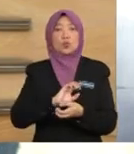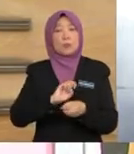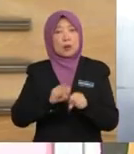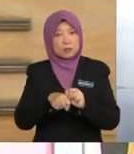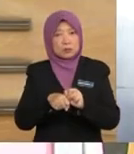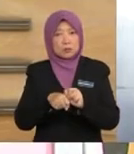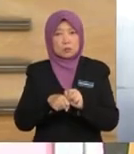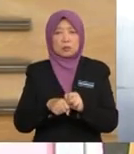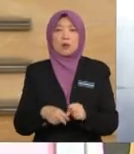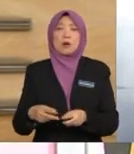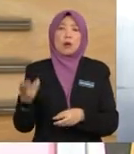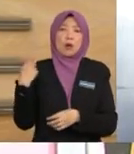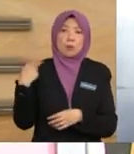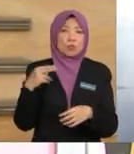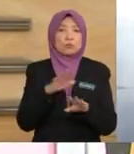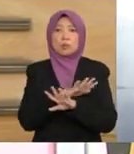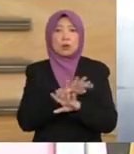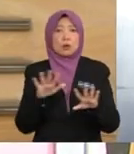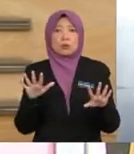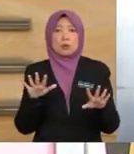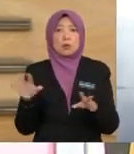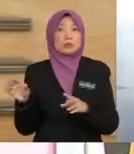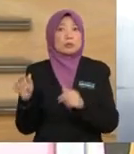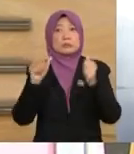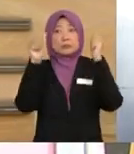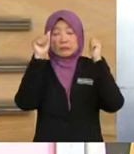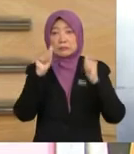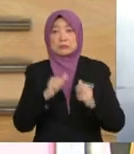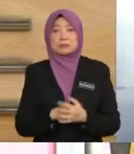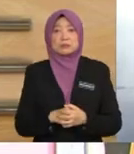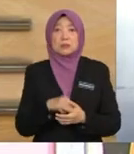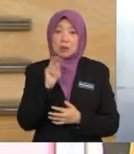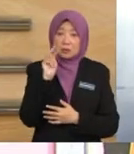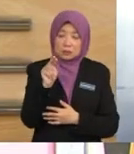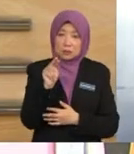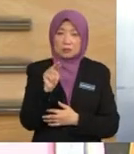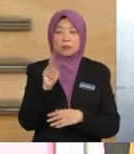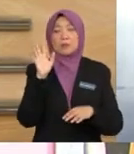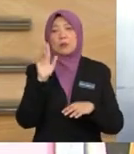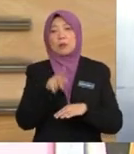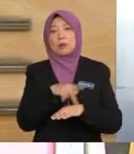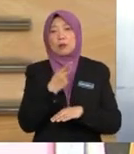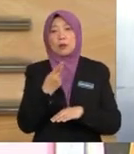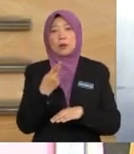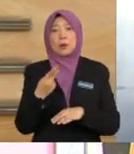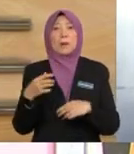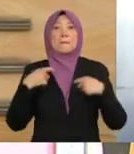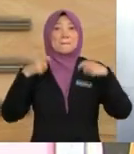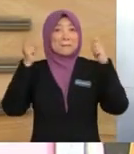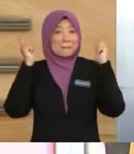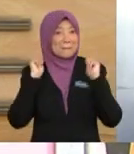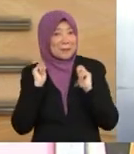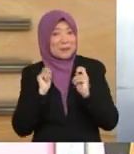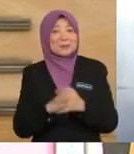itu tidak jatuh ke icing yang tebal nanti. Faham. Kita pakaikan dia baju dulu. Pakaikan baju tenang dulu. Cerita dia.